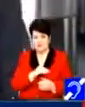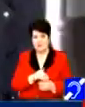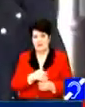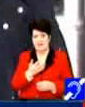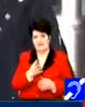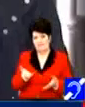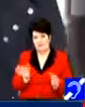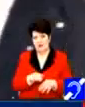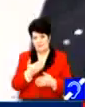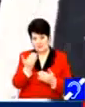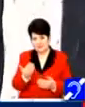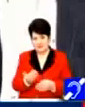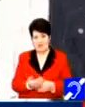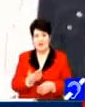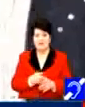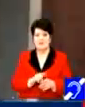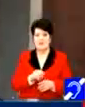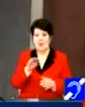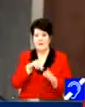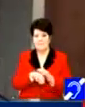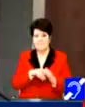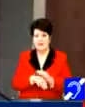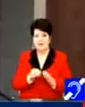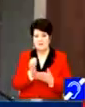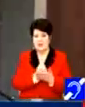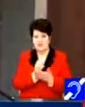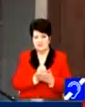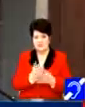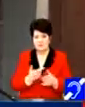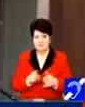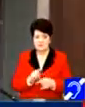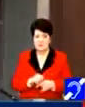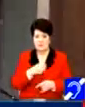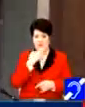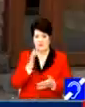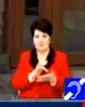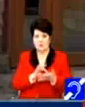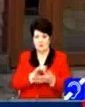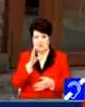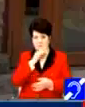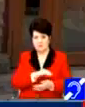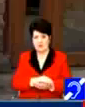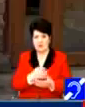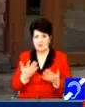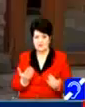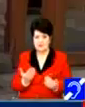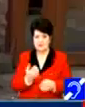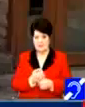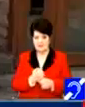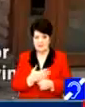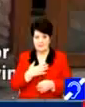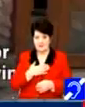o mini-fabrică de producere a vinului, beciul în care se păstrează licoarea lui Bacchus, dar și o pensiune pentru turiști. На сегодняшний день все это делается у нас в